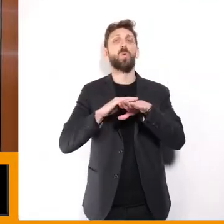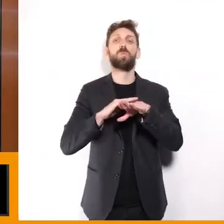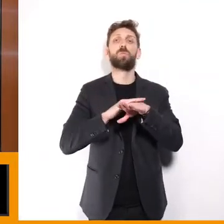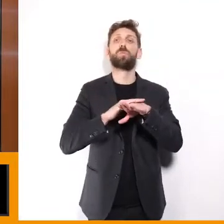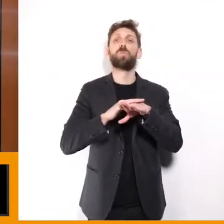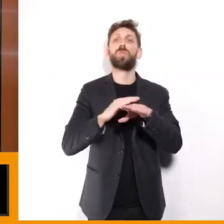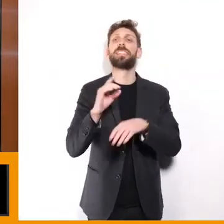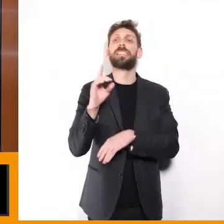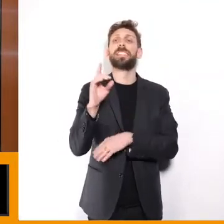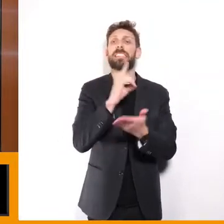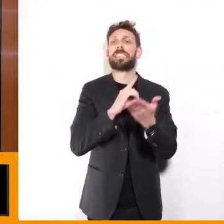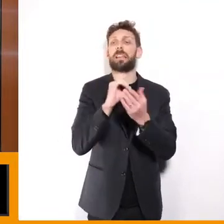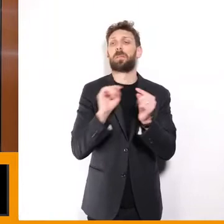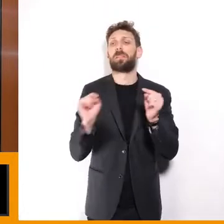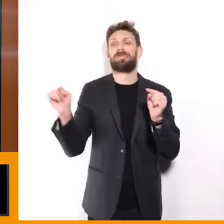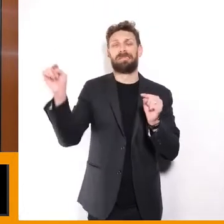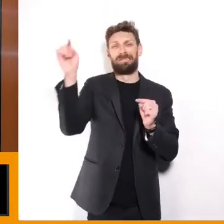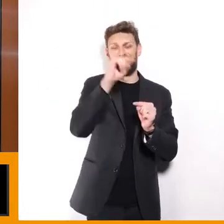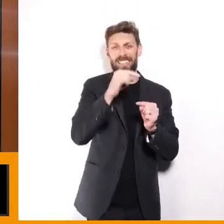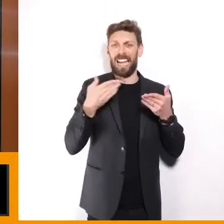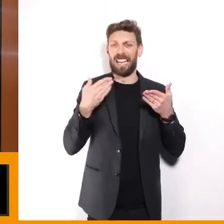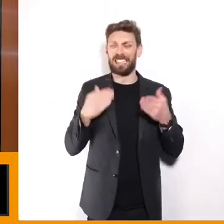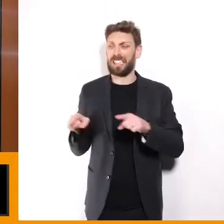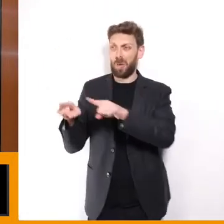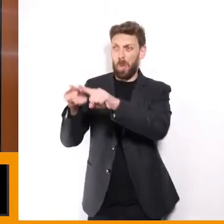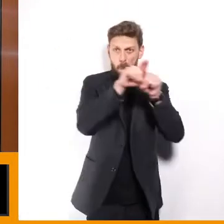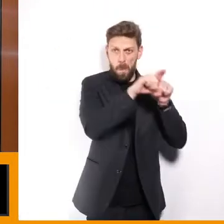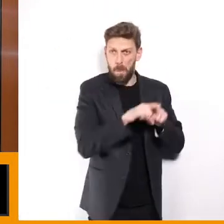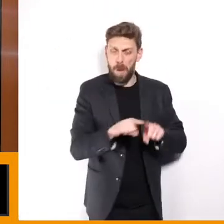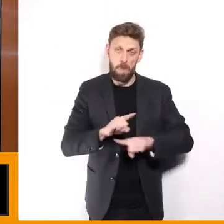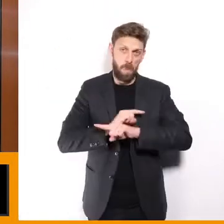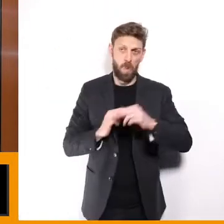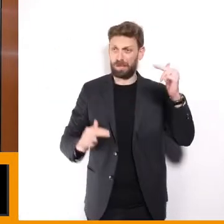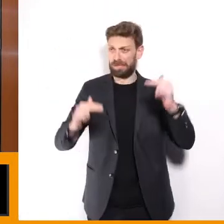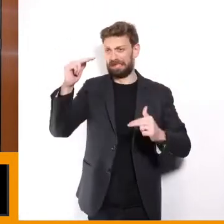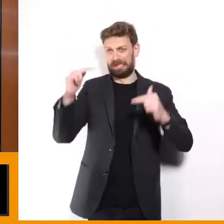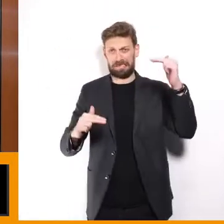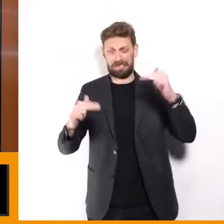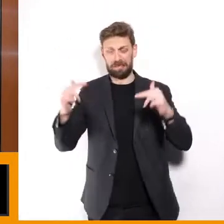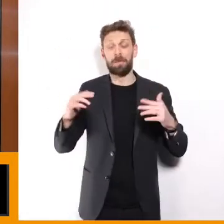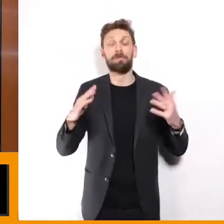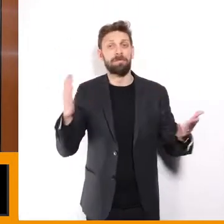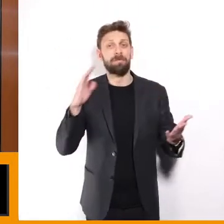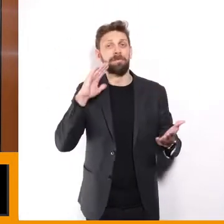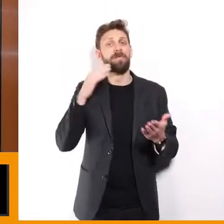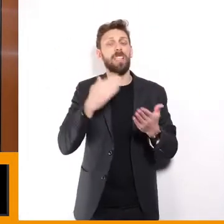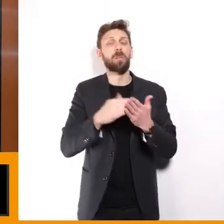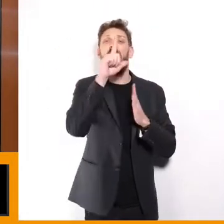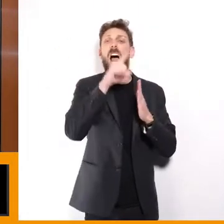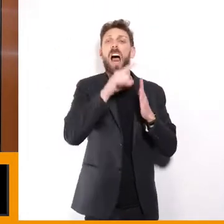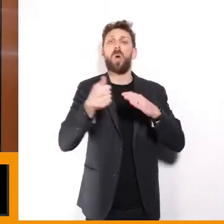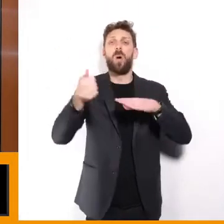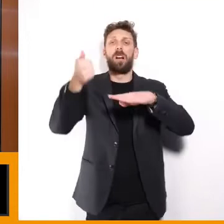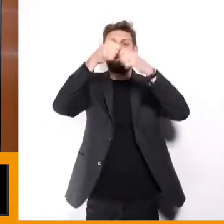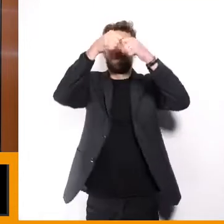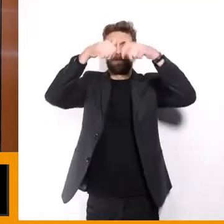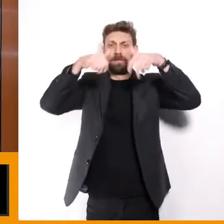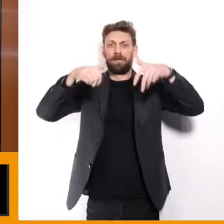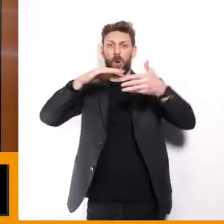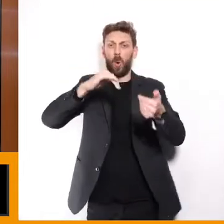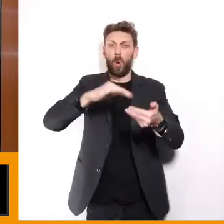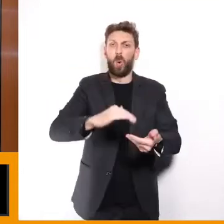une homogénéité des décisions, à une égalité de traitement. Donc qui dit loi de décentralisation dit aussi de s'interroger sur l'impact pour les personnes